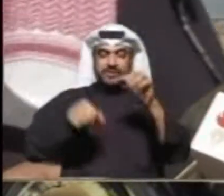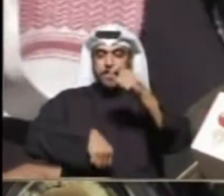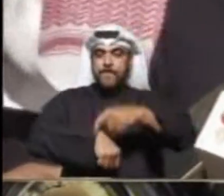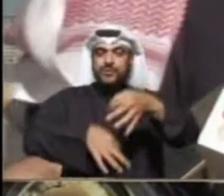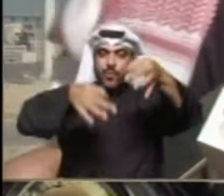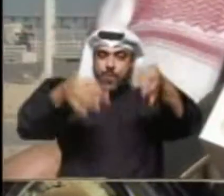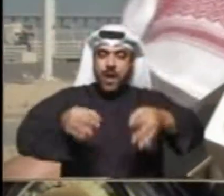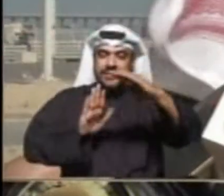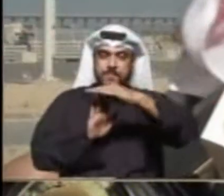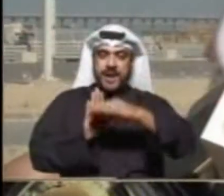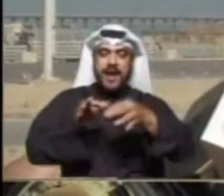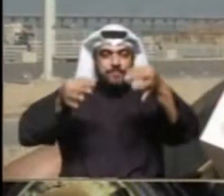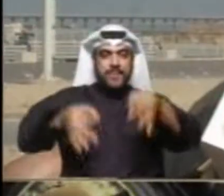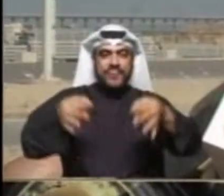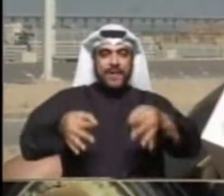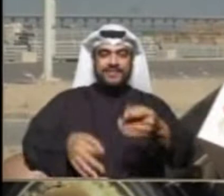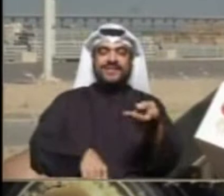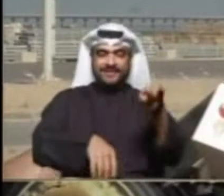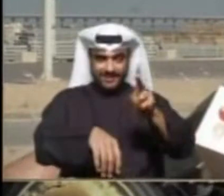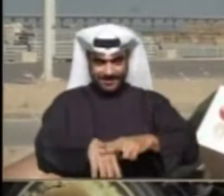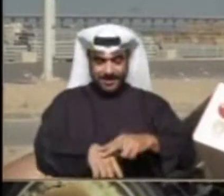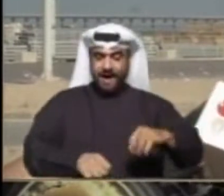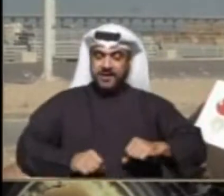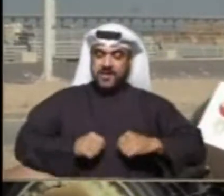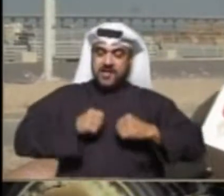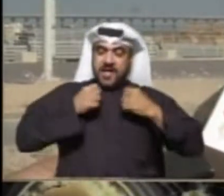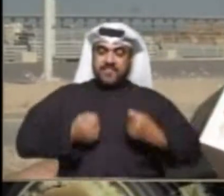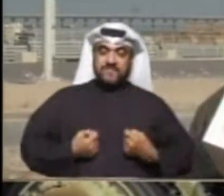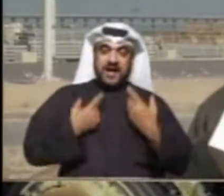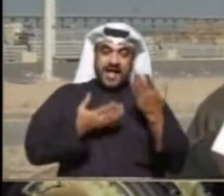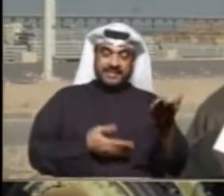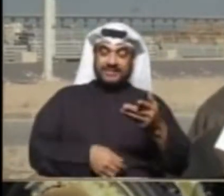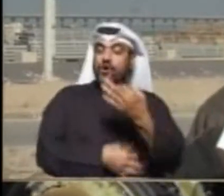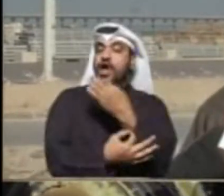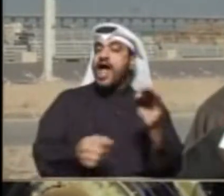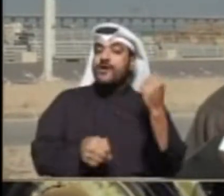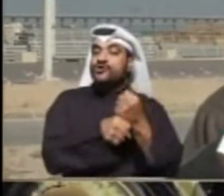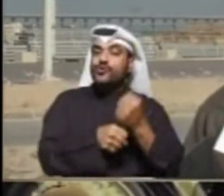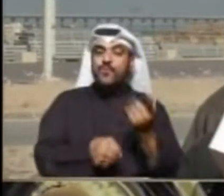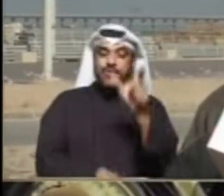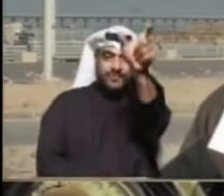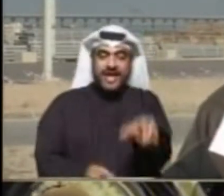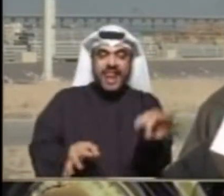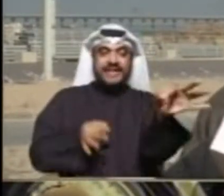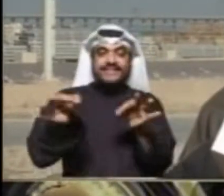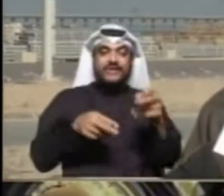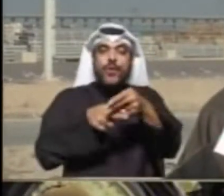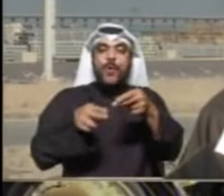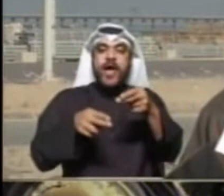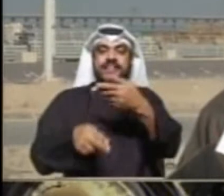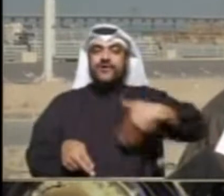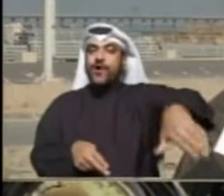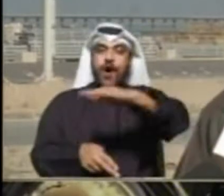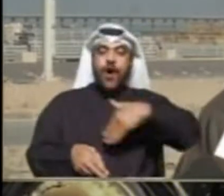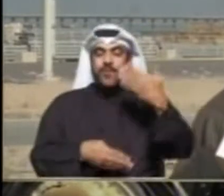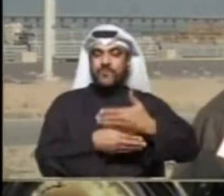البرنامج الزمني للمشروع. وأيضا نفتخر بأن السواعد الشبابية خلينا نقول الكويتية ساهمت في إنجاز